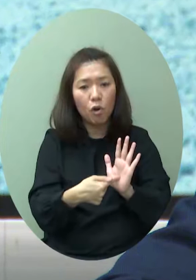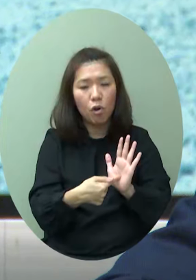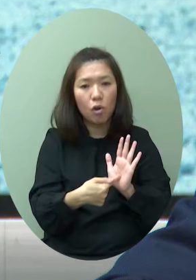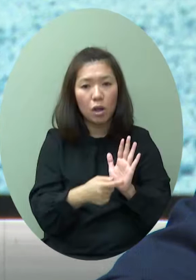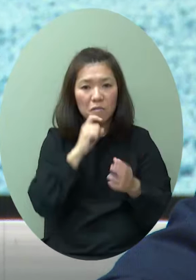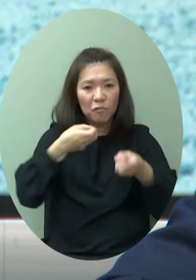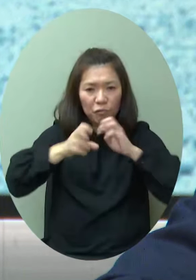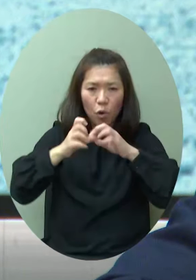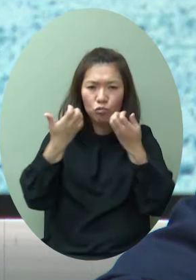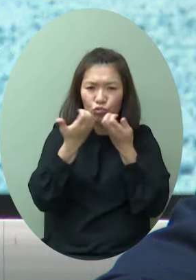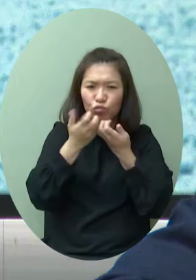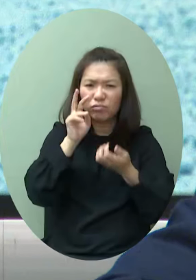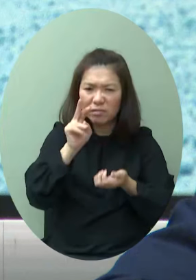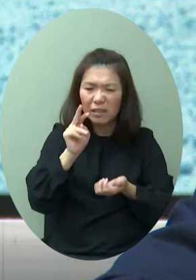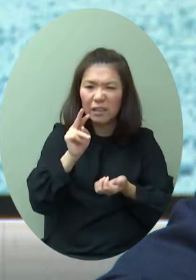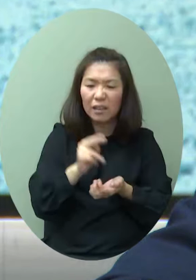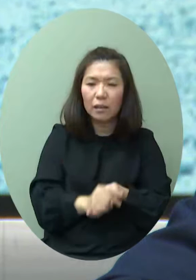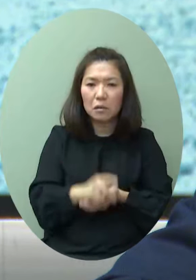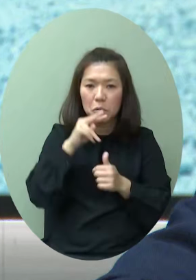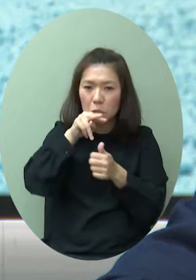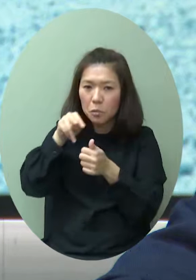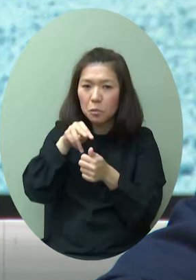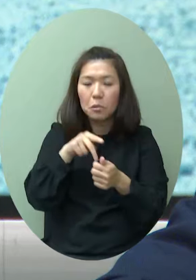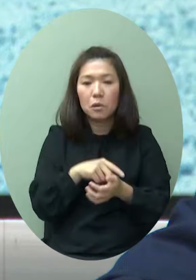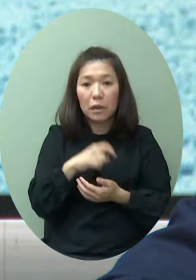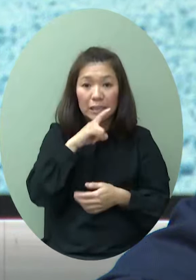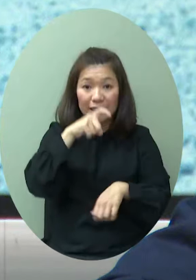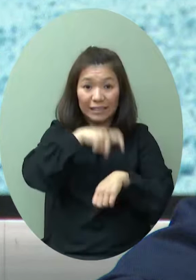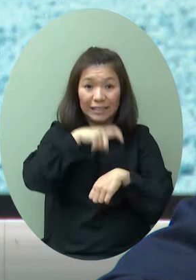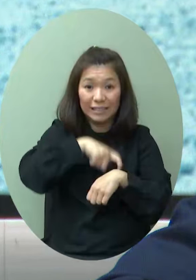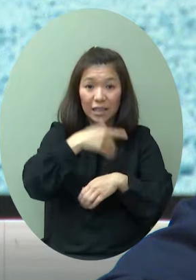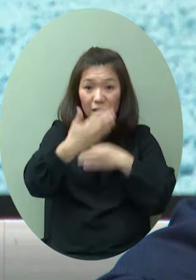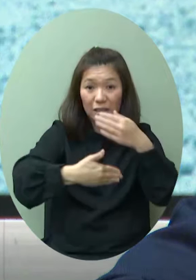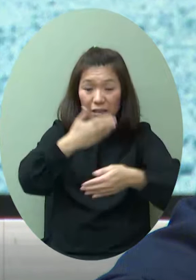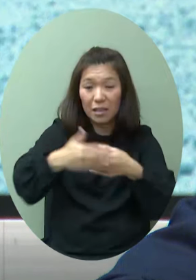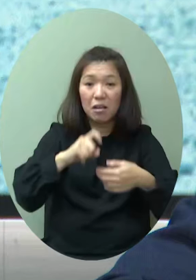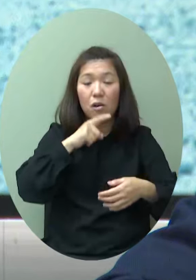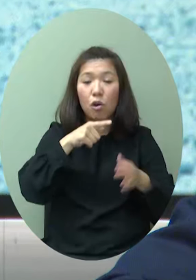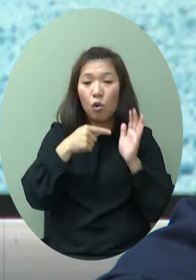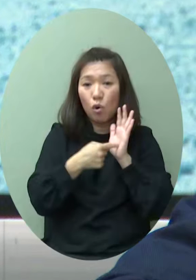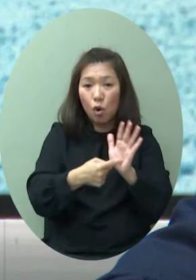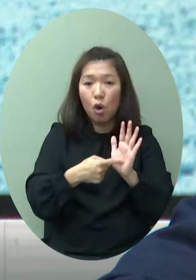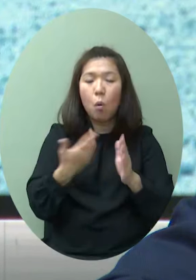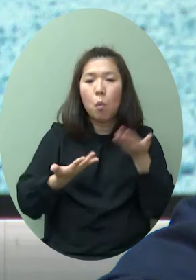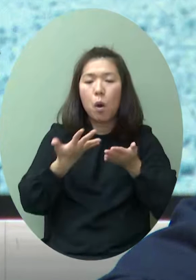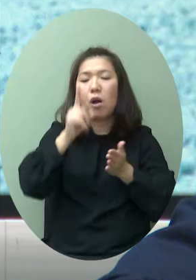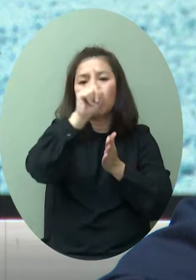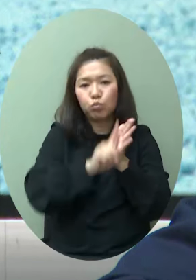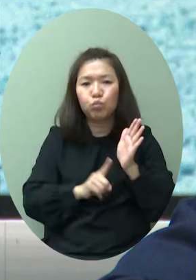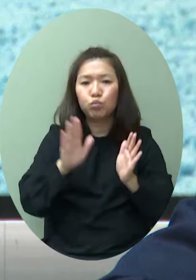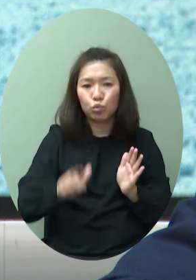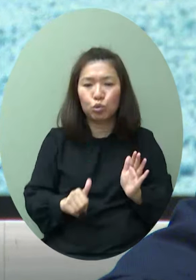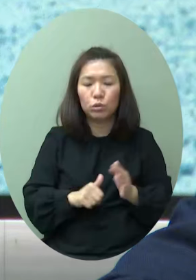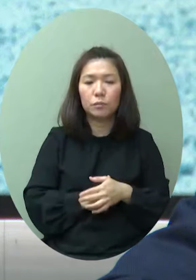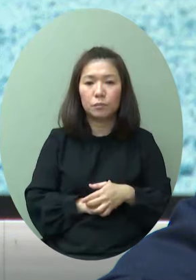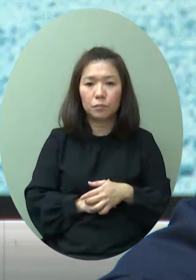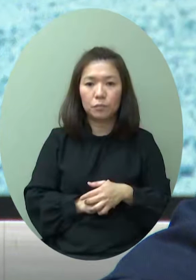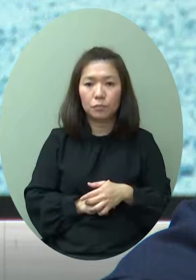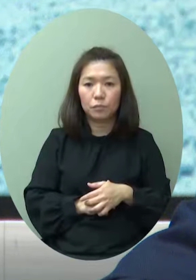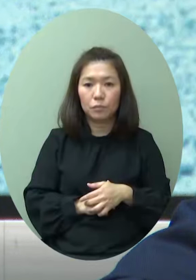在科學上面觀察得到呢，就是隨著時間呢抗體水平或者個免疫力一定是下降的，逐步下